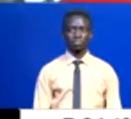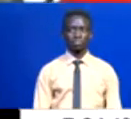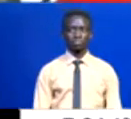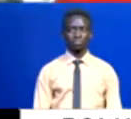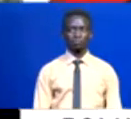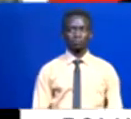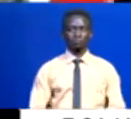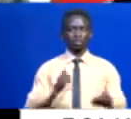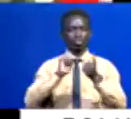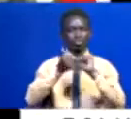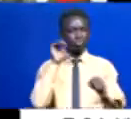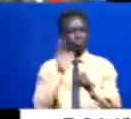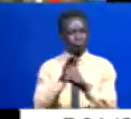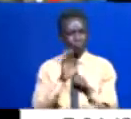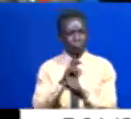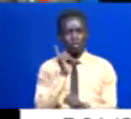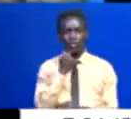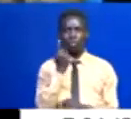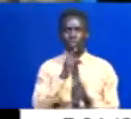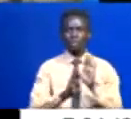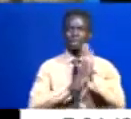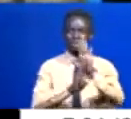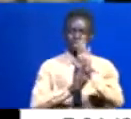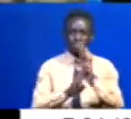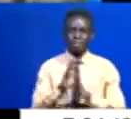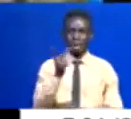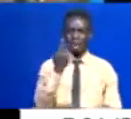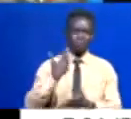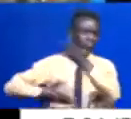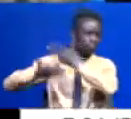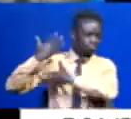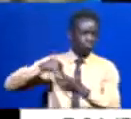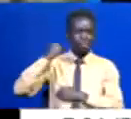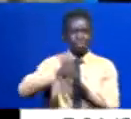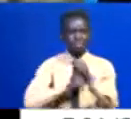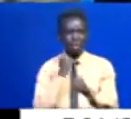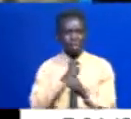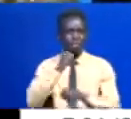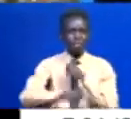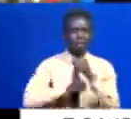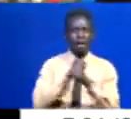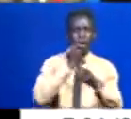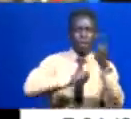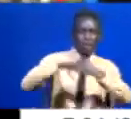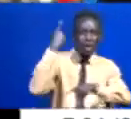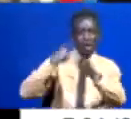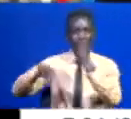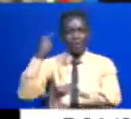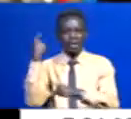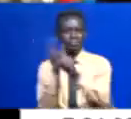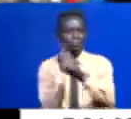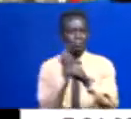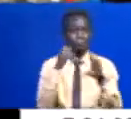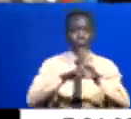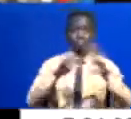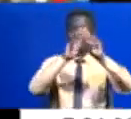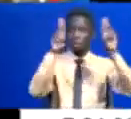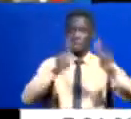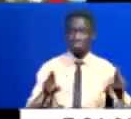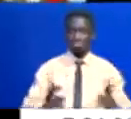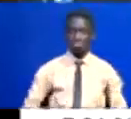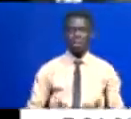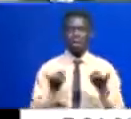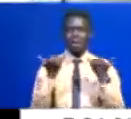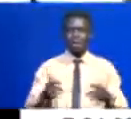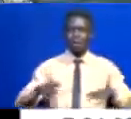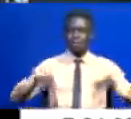Wanariadha wengi walioakilisha taifa hili katika miaka ya awali na kushinda nishani kwenye mashindano mbalimbali ya kimataifa wamejipata